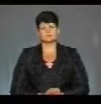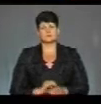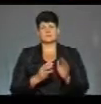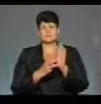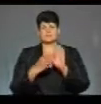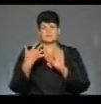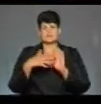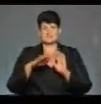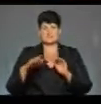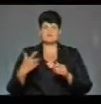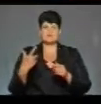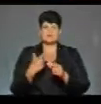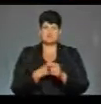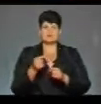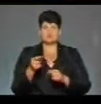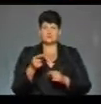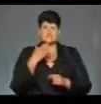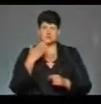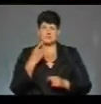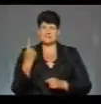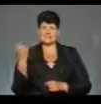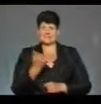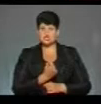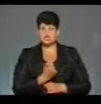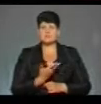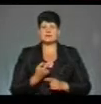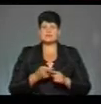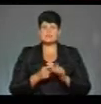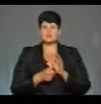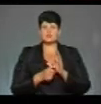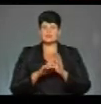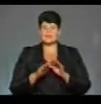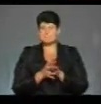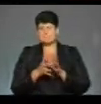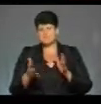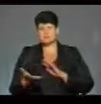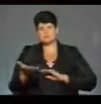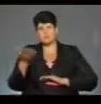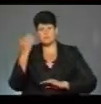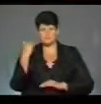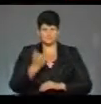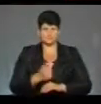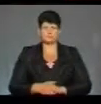ВісімсотП'ятдесят дітей вакцинували в Тернополі за останній тиждень. Це на 600 дітей більше, ніж попереднього.